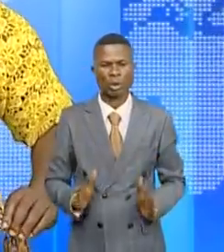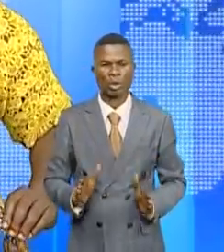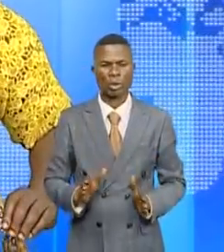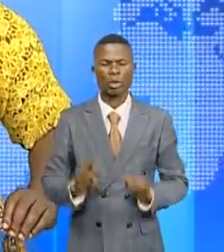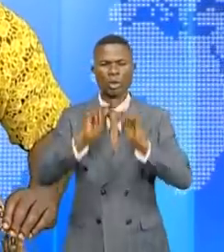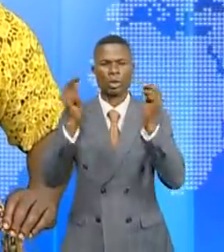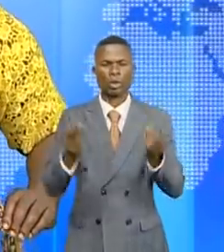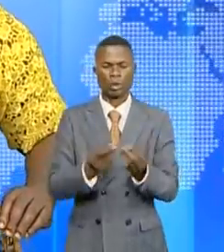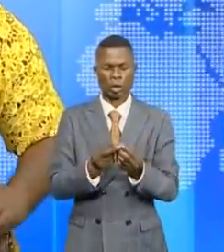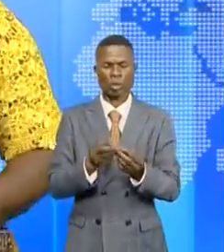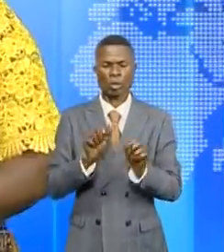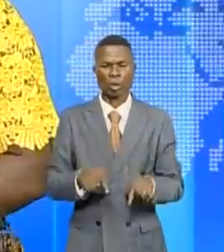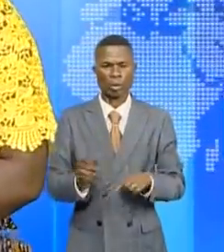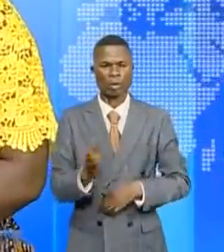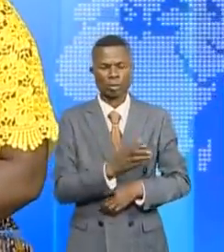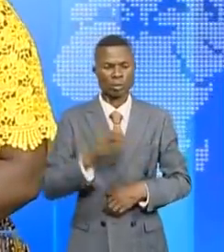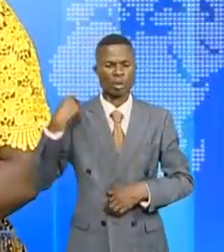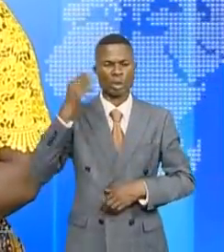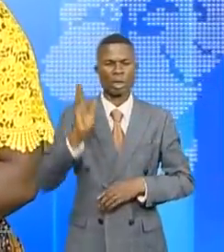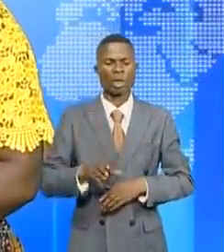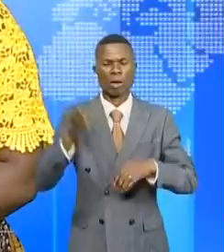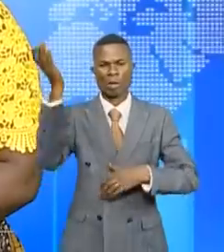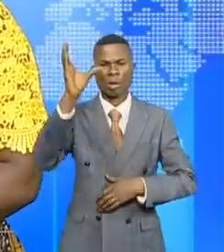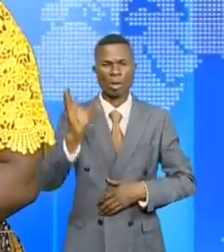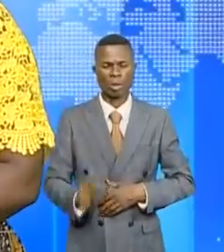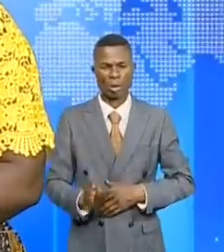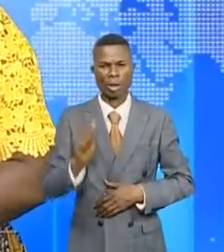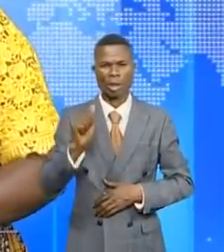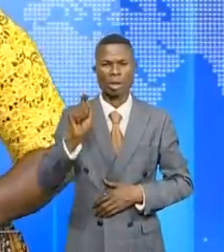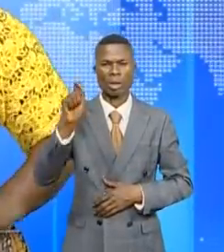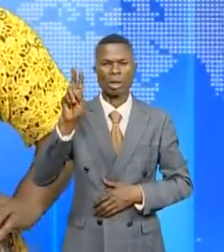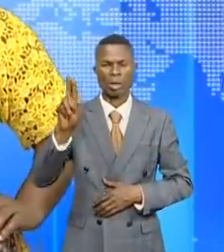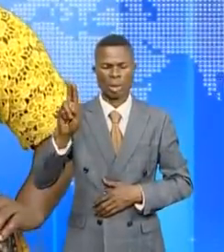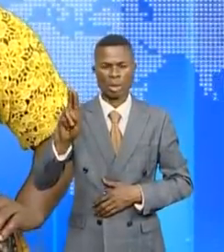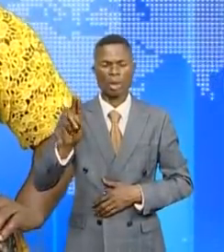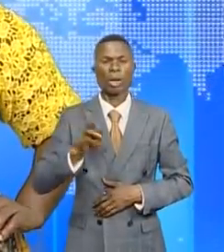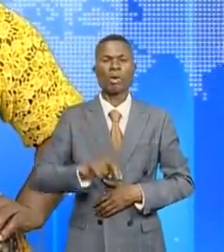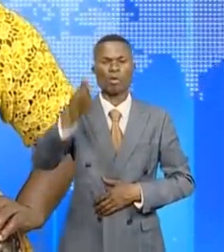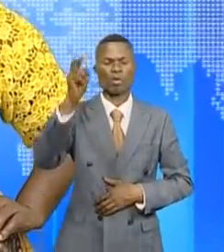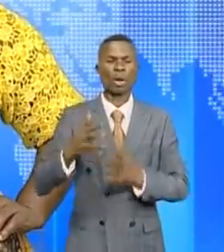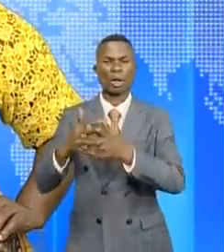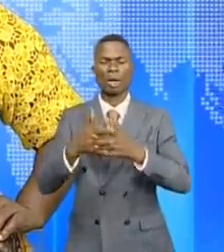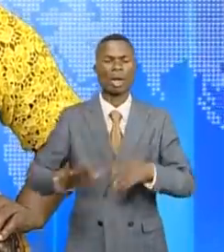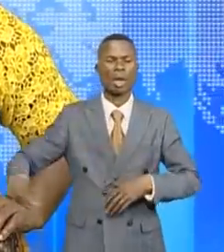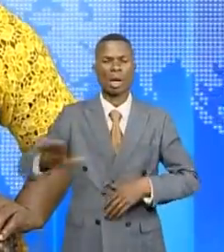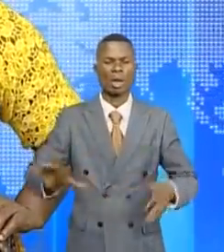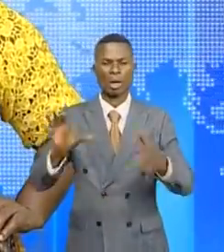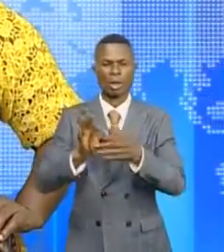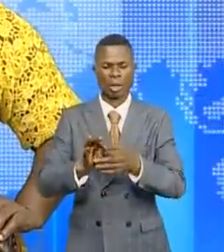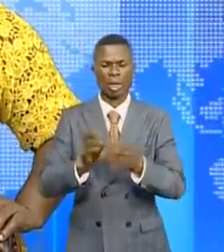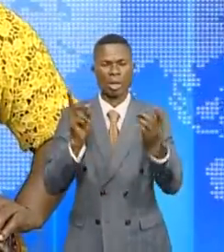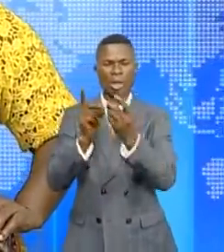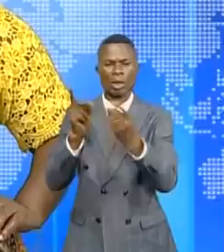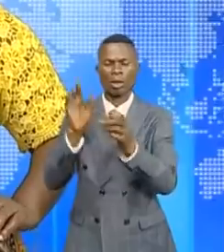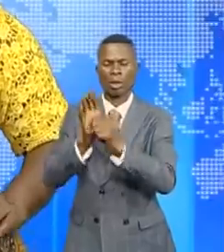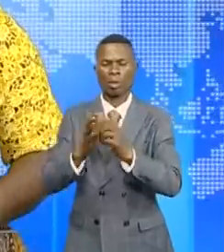cellule des crises. Le gouverneur du Congo central, Atuma Tubwana, en mission aux États-Unis, poursuit ses contacts avec les